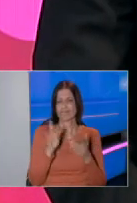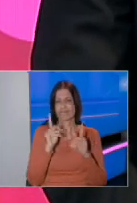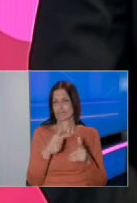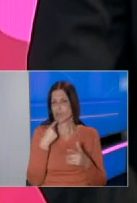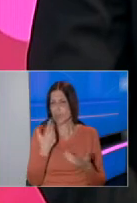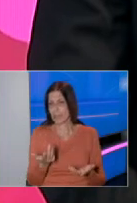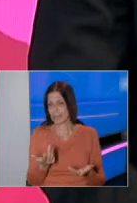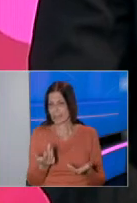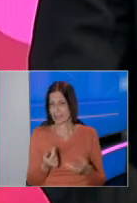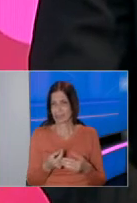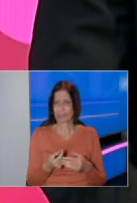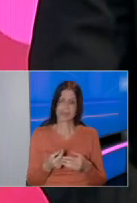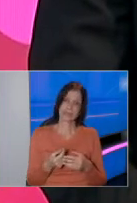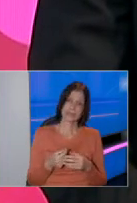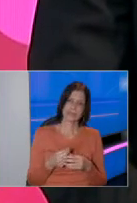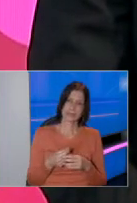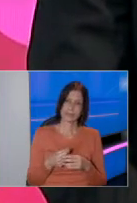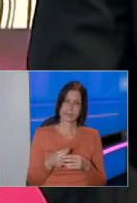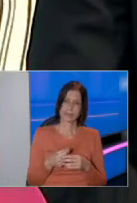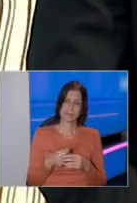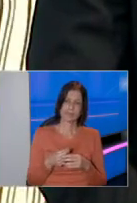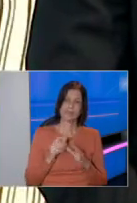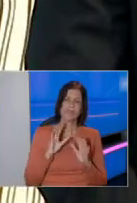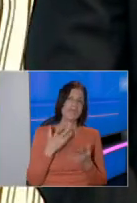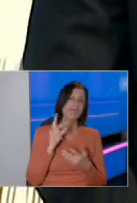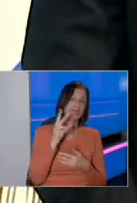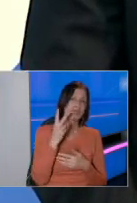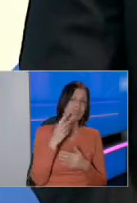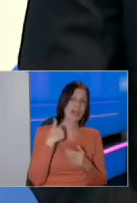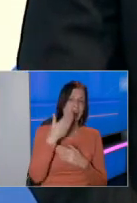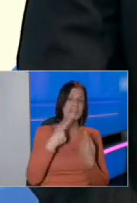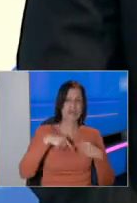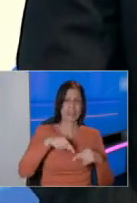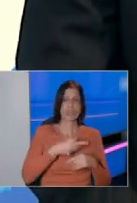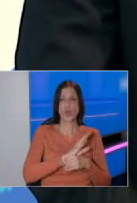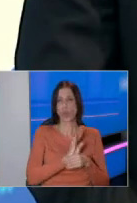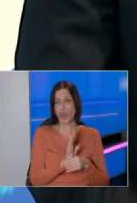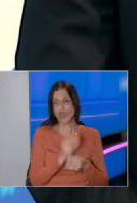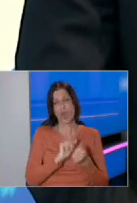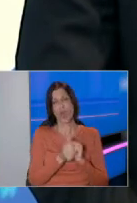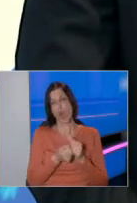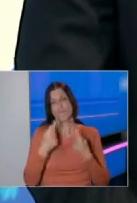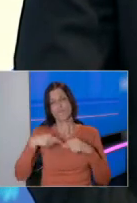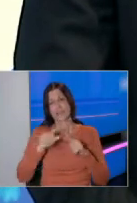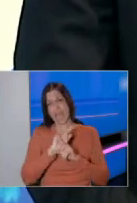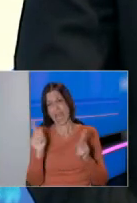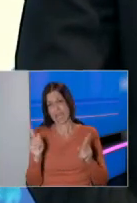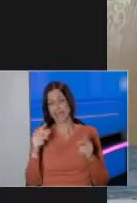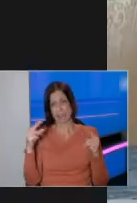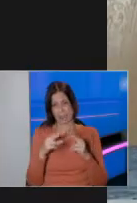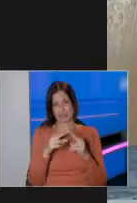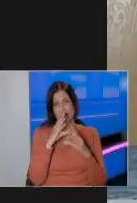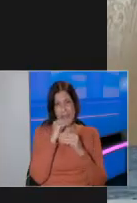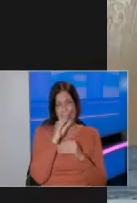אומר? מה זה אומר? שאם ביום שני, אחרי ועדת קורונה, או כל ועדה אחרת שתתכנס,